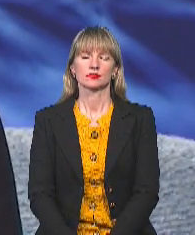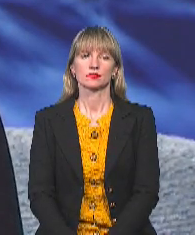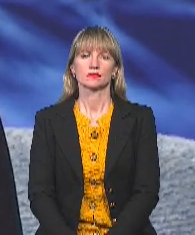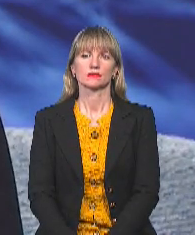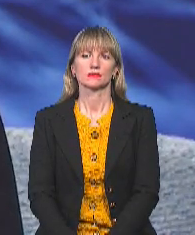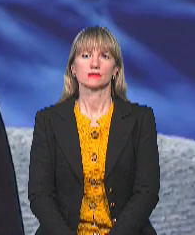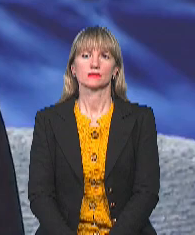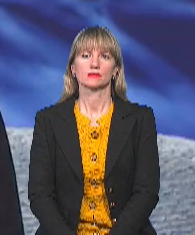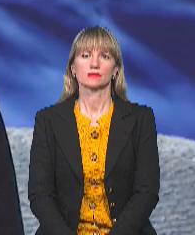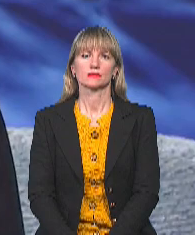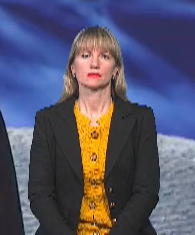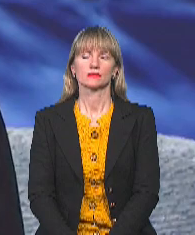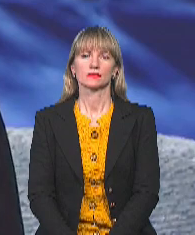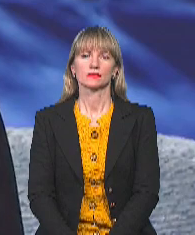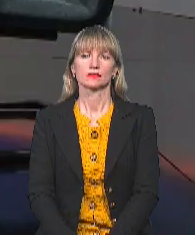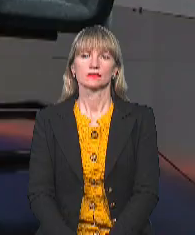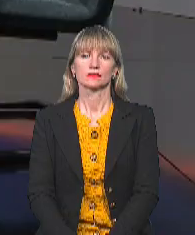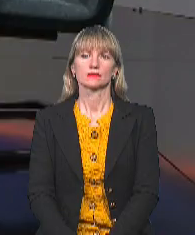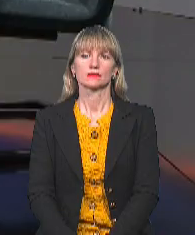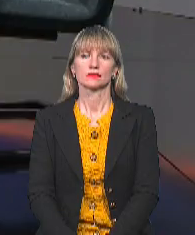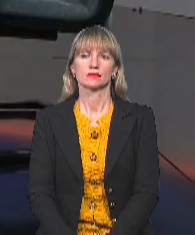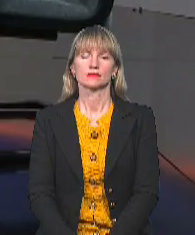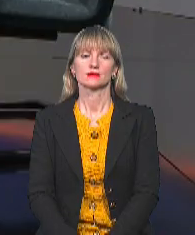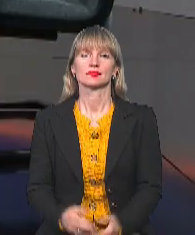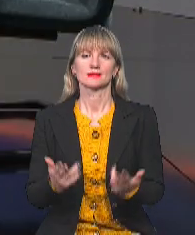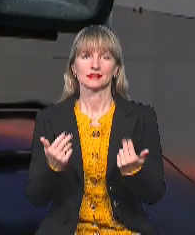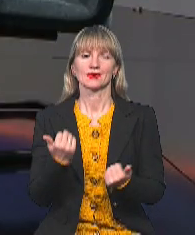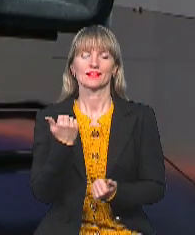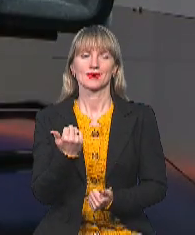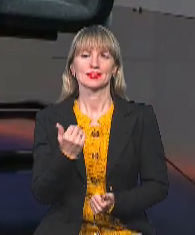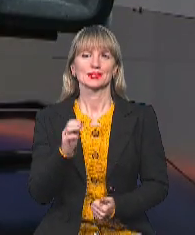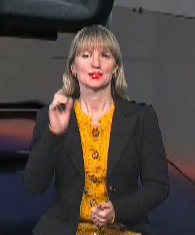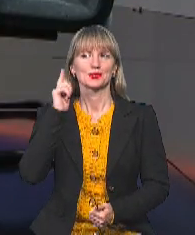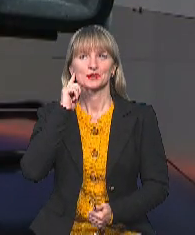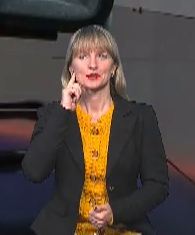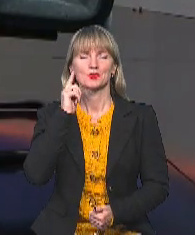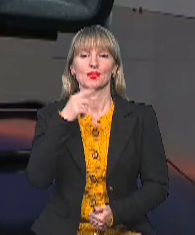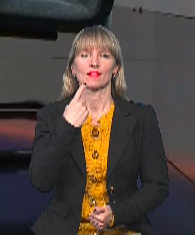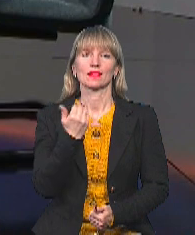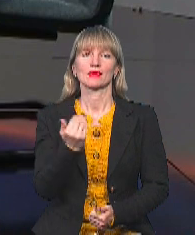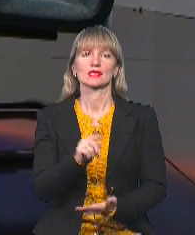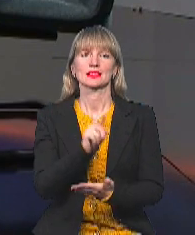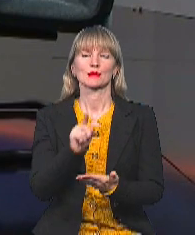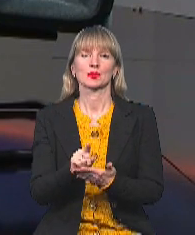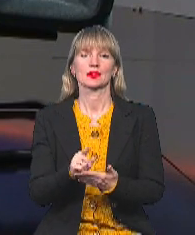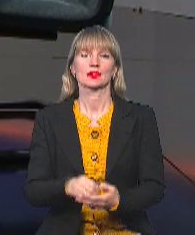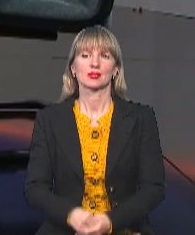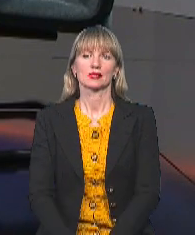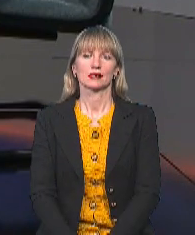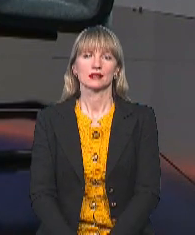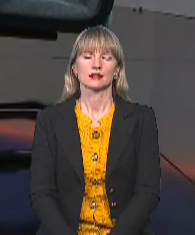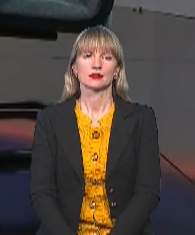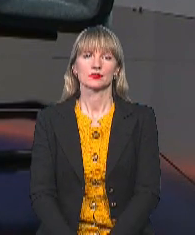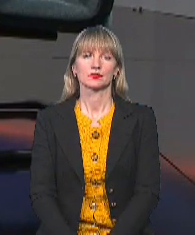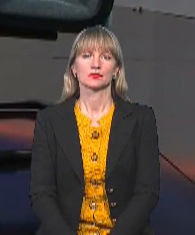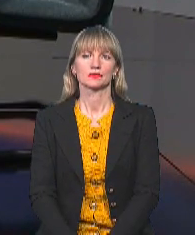Алло, это вы меня, наверное, вместе говорите, да? Так, так, так. Ми вас чуємо. Кажіть, будь ласка, ваше запитання. Ви в прямому